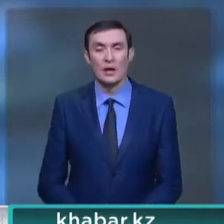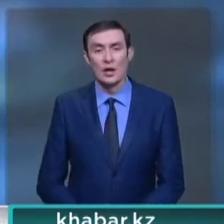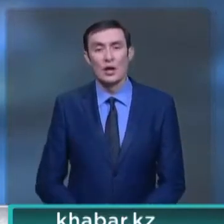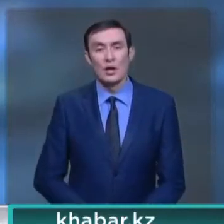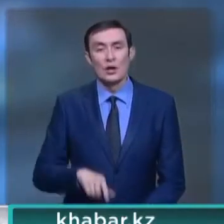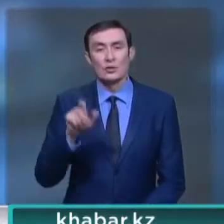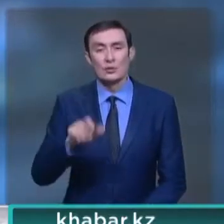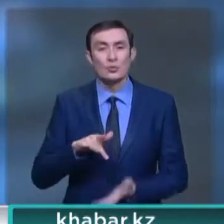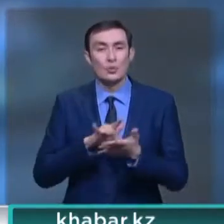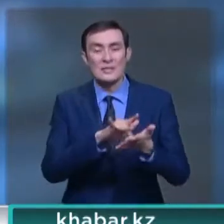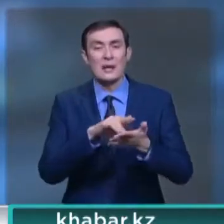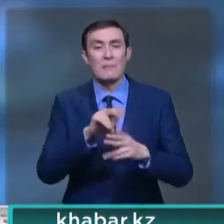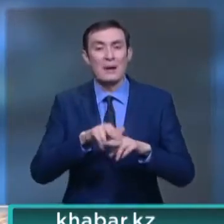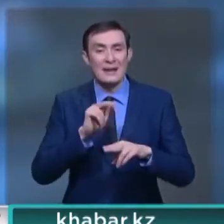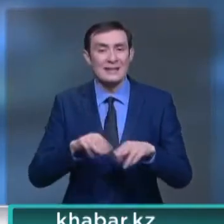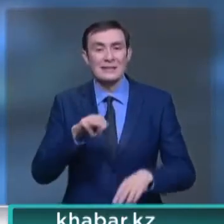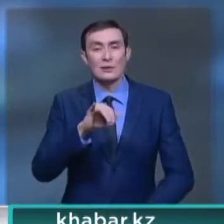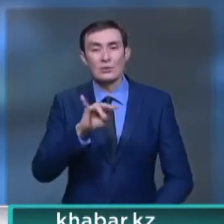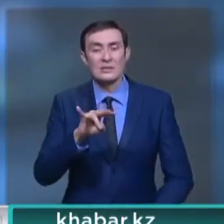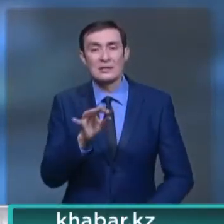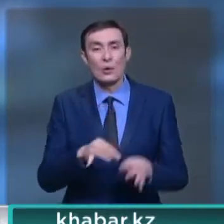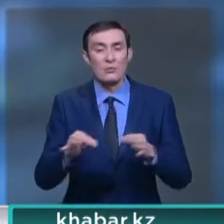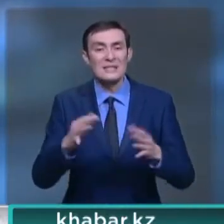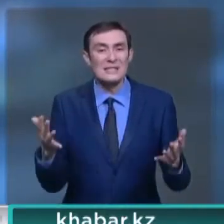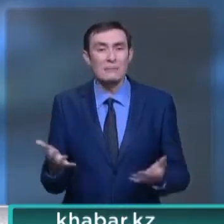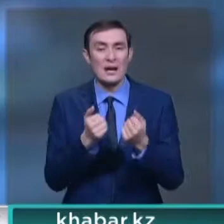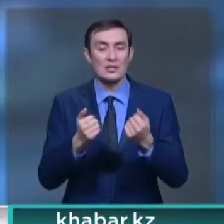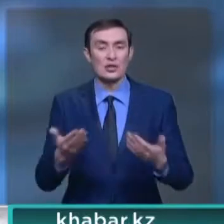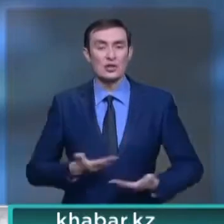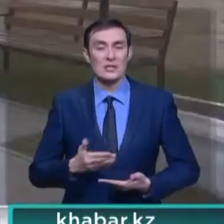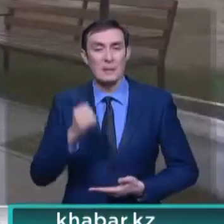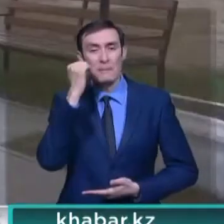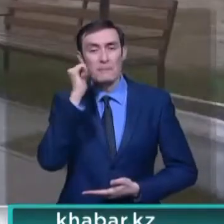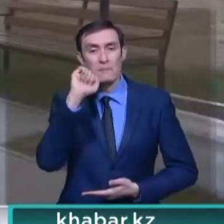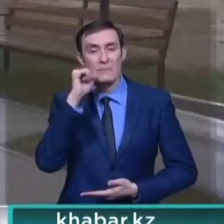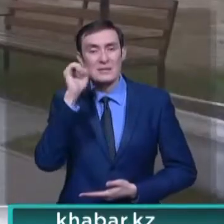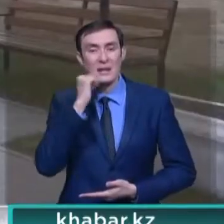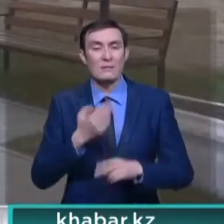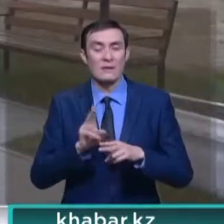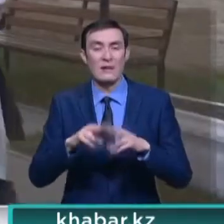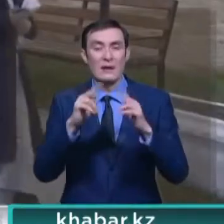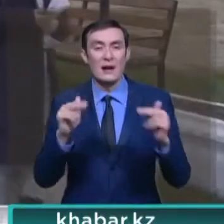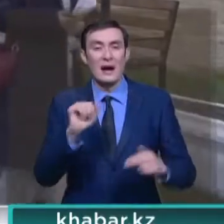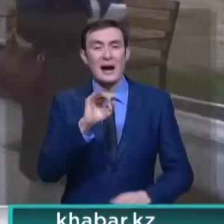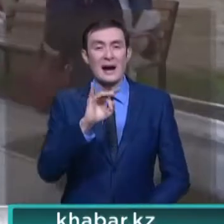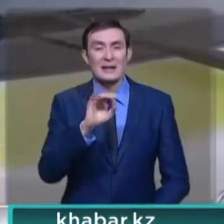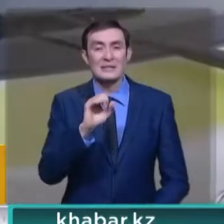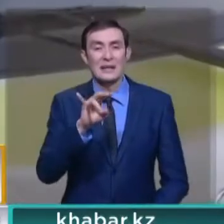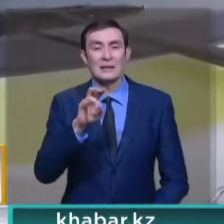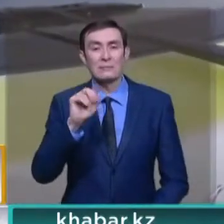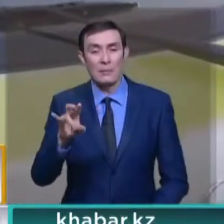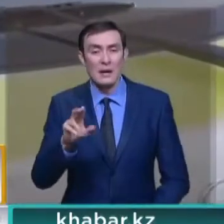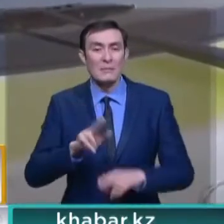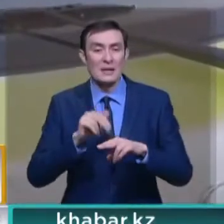Сотрудник туристской полиции Туркестанской области спас жизнь пенсионерки. Случай произошел на территории мавзолея Арыстанбаб в Утарарском